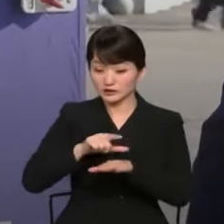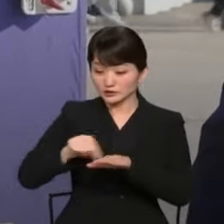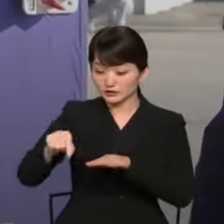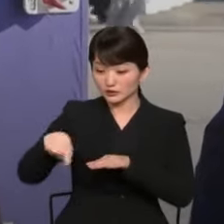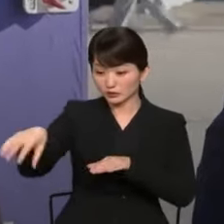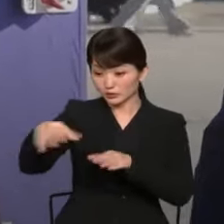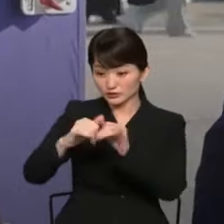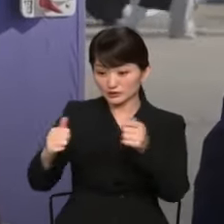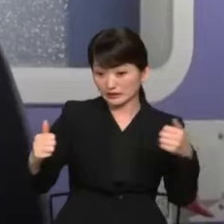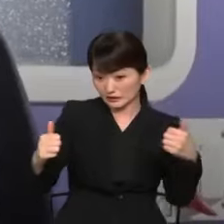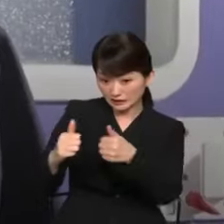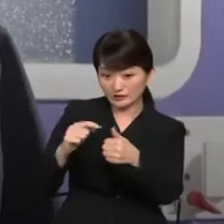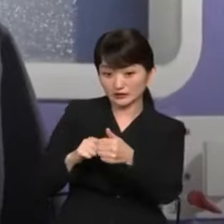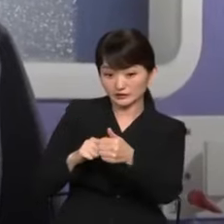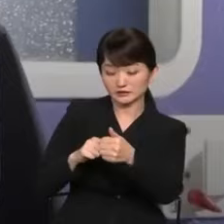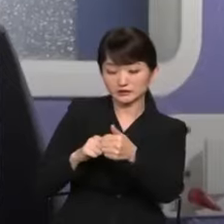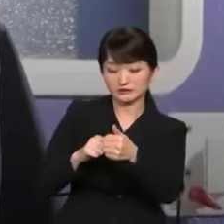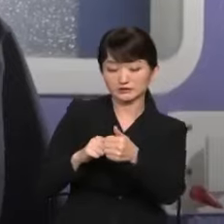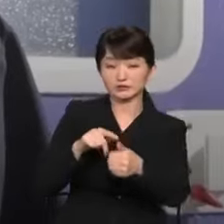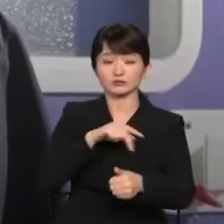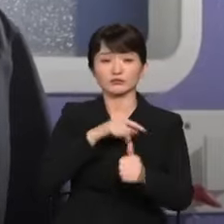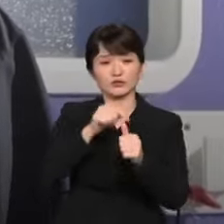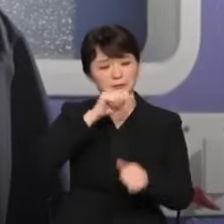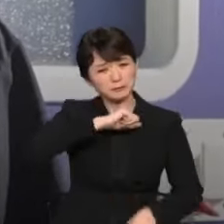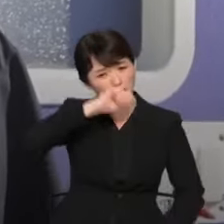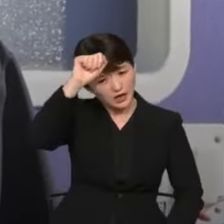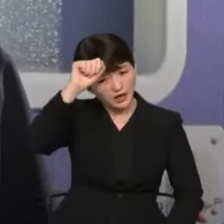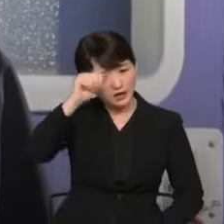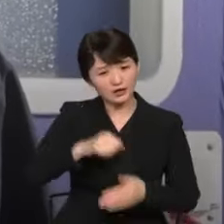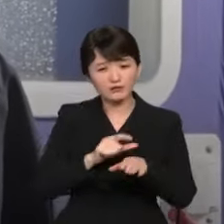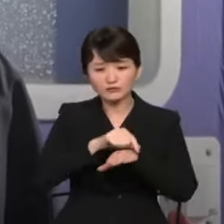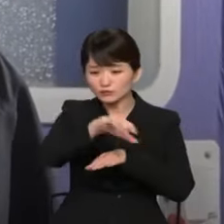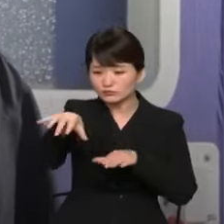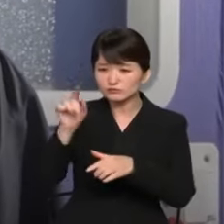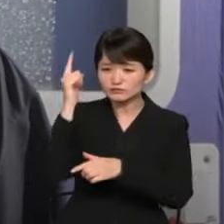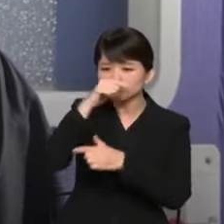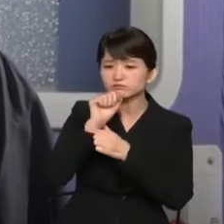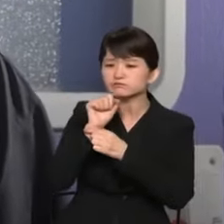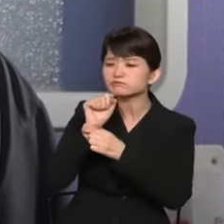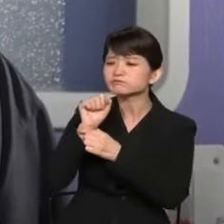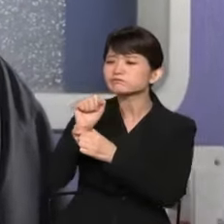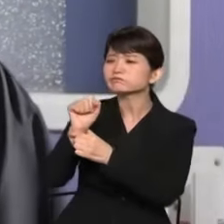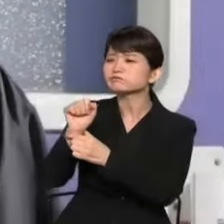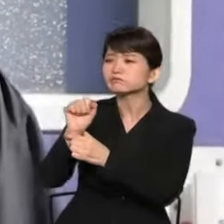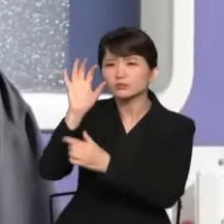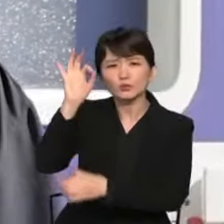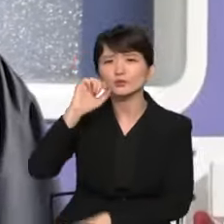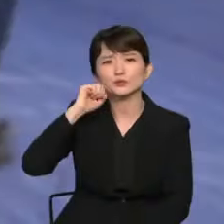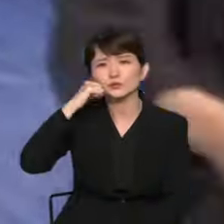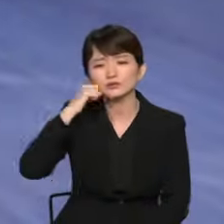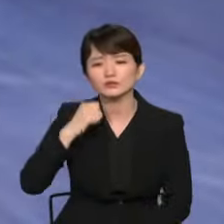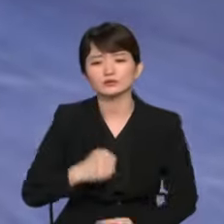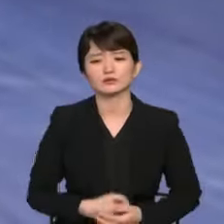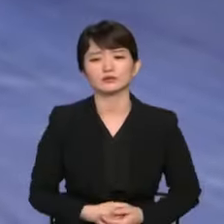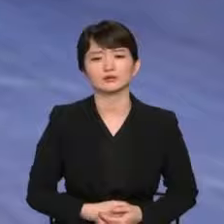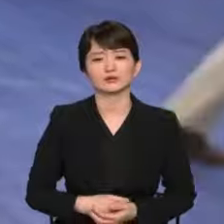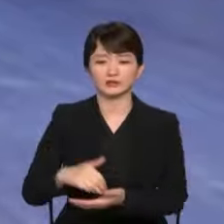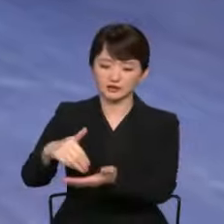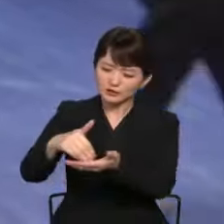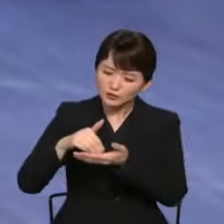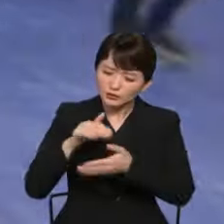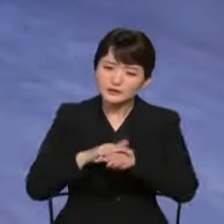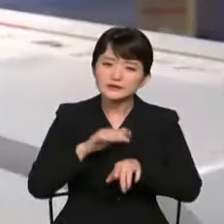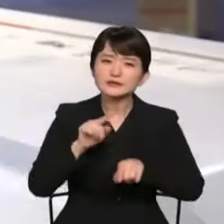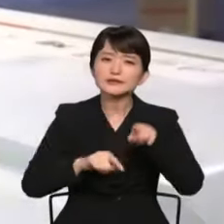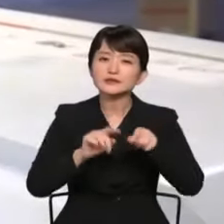더 들을 수 있다고 생각을 하는데 네. 국회의원 당선되시고 나면 지역의 얼굴에 너무나 보기가 어려워요. 이런 요구가